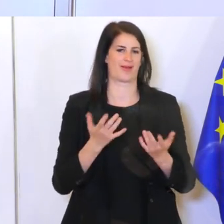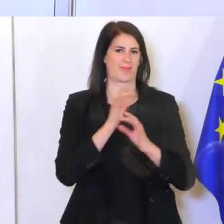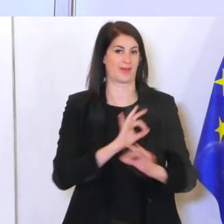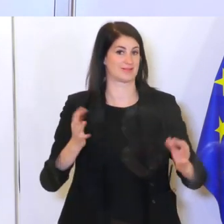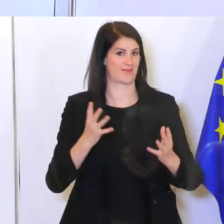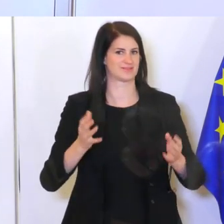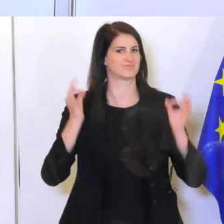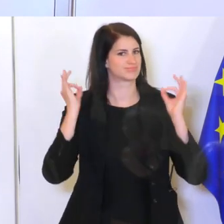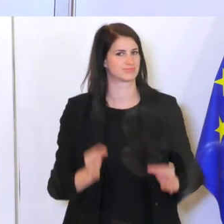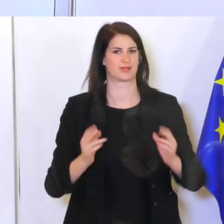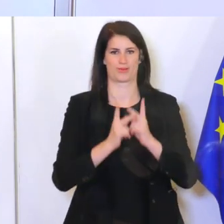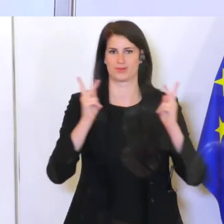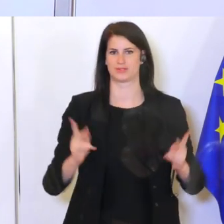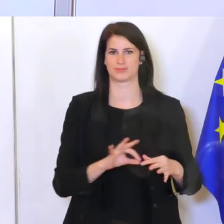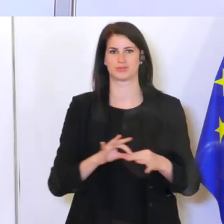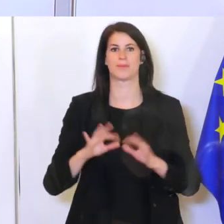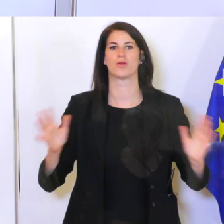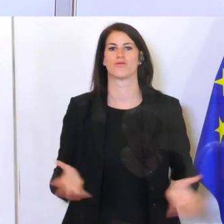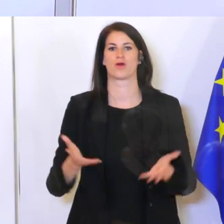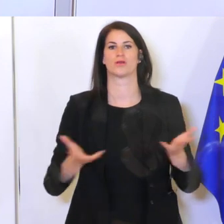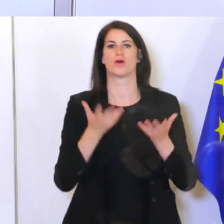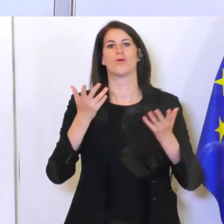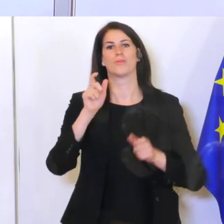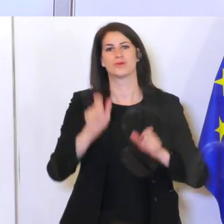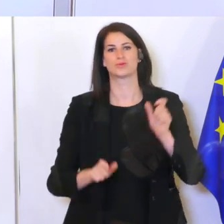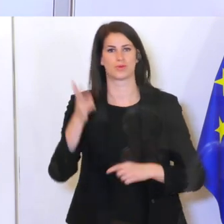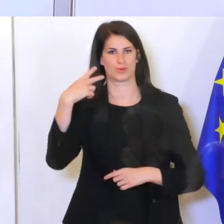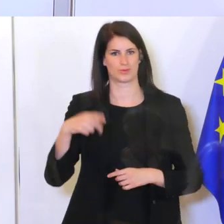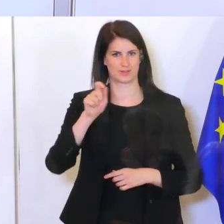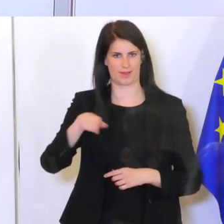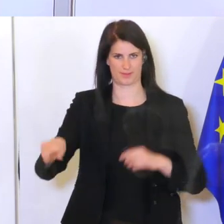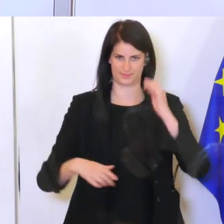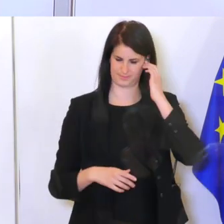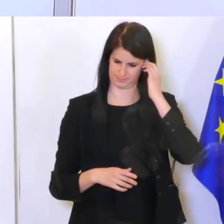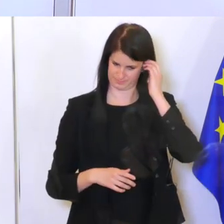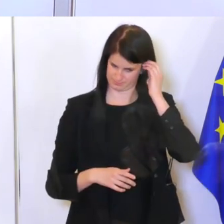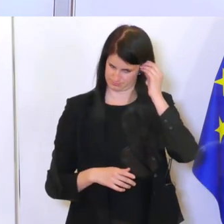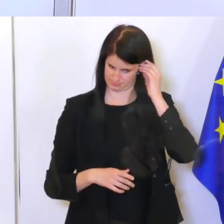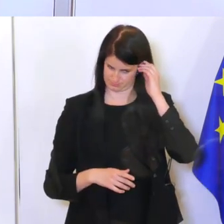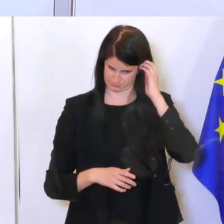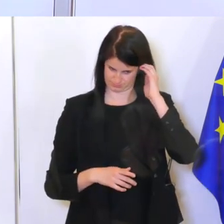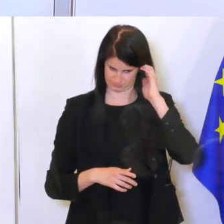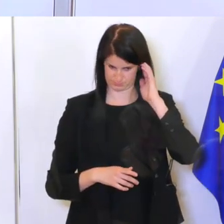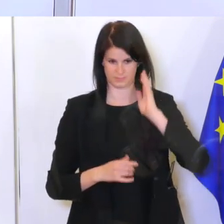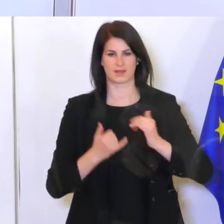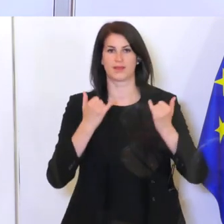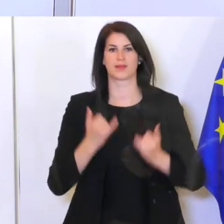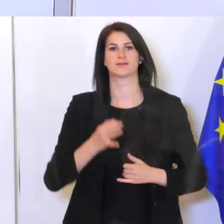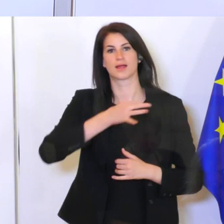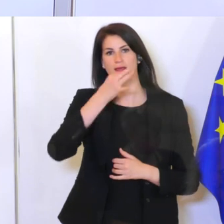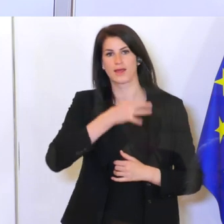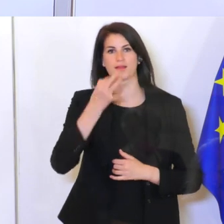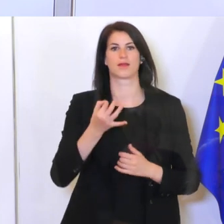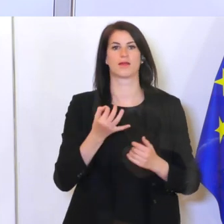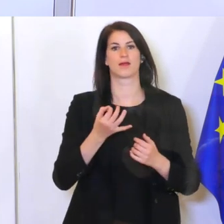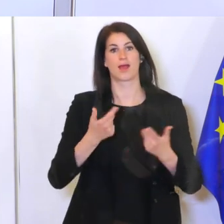zur Förderung der freischaffenden Künstlerinnen und Künstler. Ich werde jetzt keine Rede halten über die Bedeutung von Kunst und Kultur.